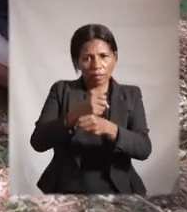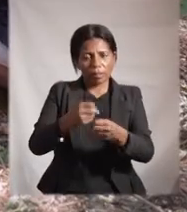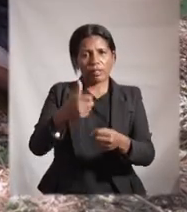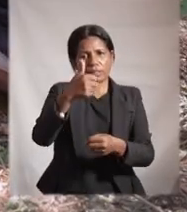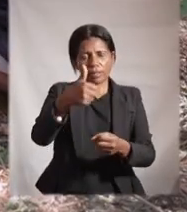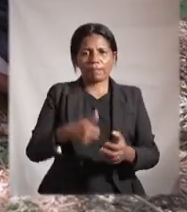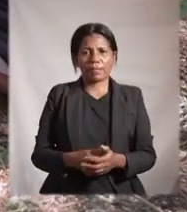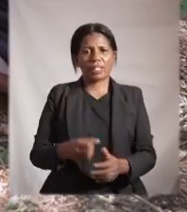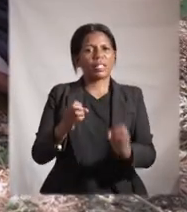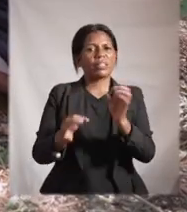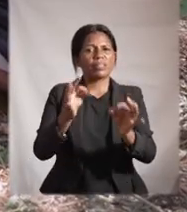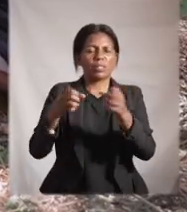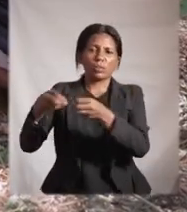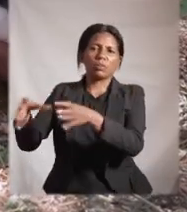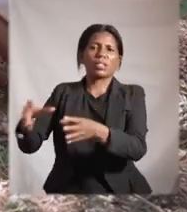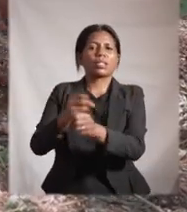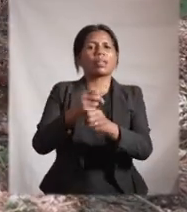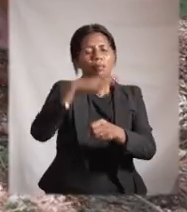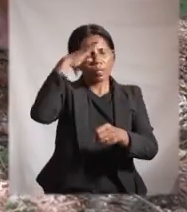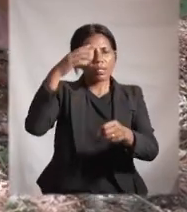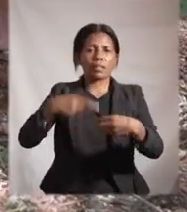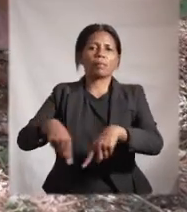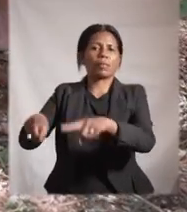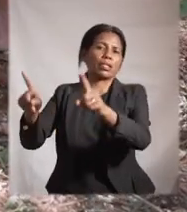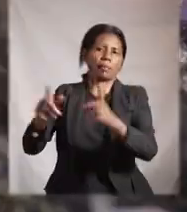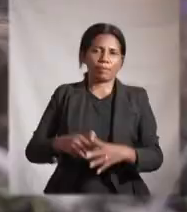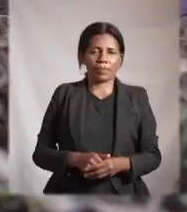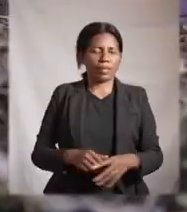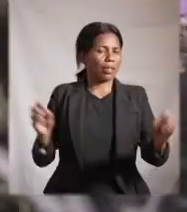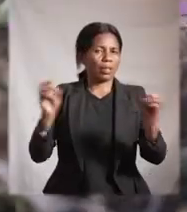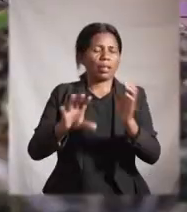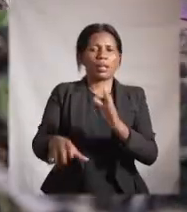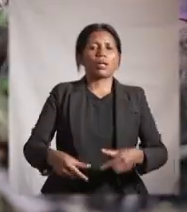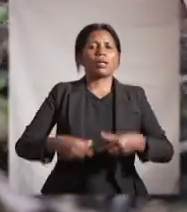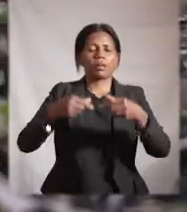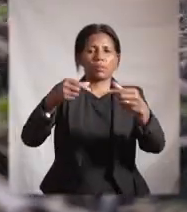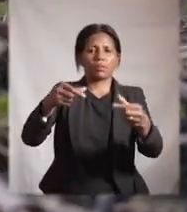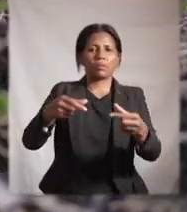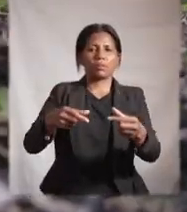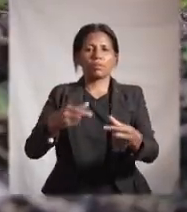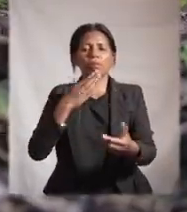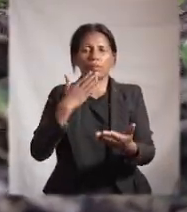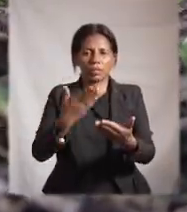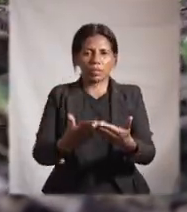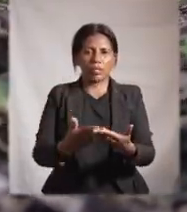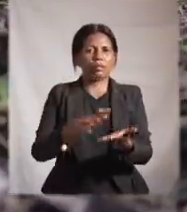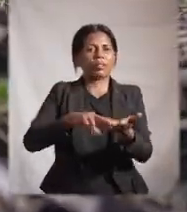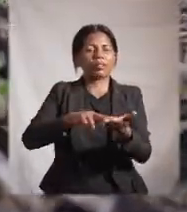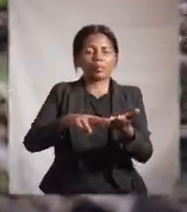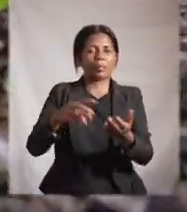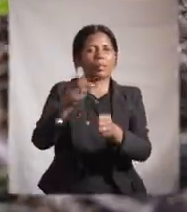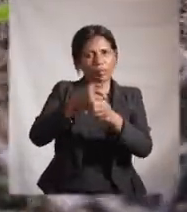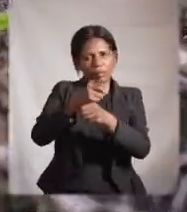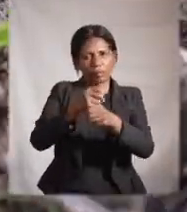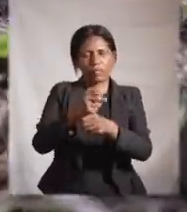hong. Sehi teh hosi mak hosi keliut dia, remetan ni mai balo sel deh. Lahetan be la fawa nut Nutrisam ba kafe